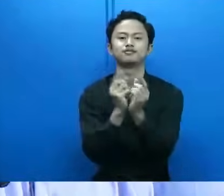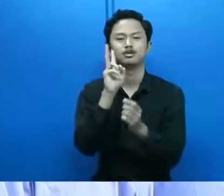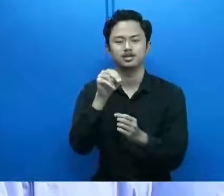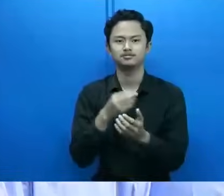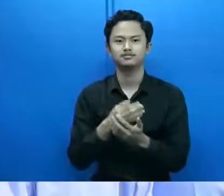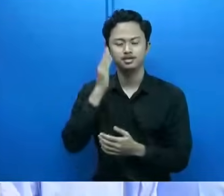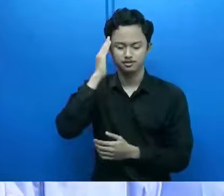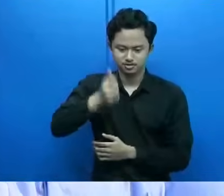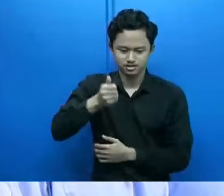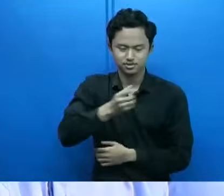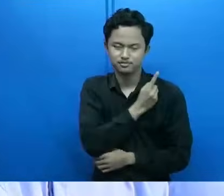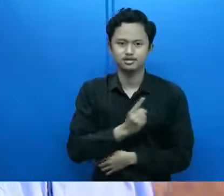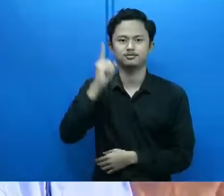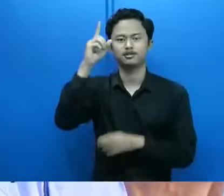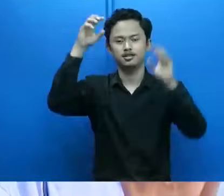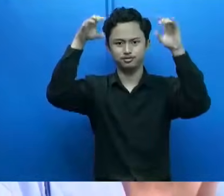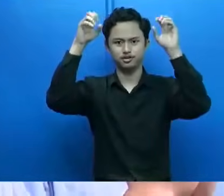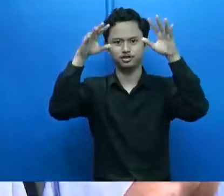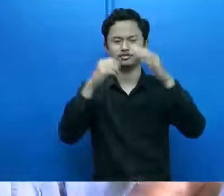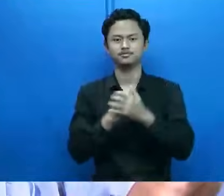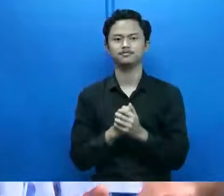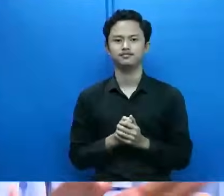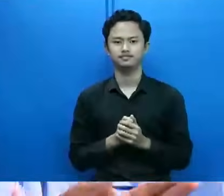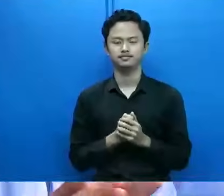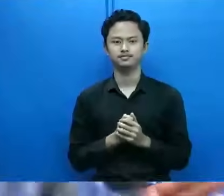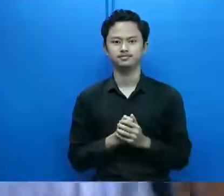hidayah. Wassalamualaikum warahmatullahi wabarakatuh.